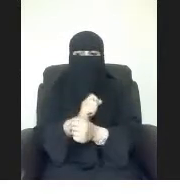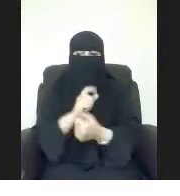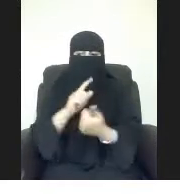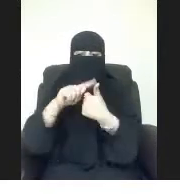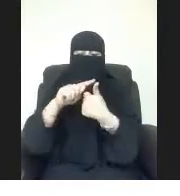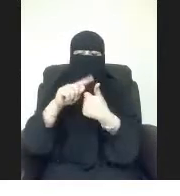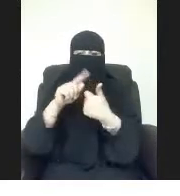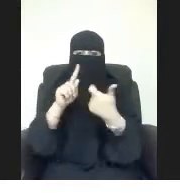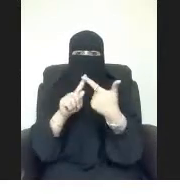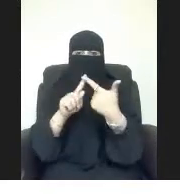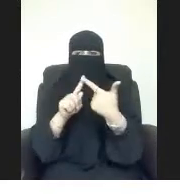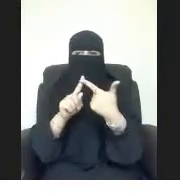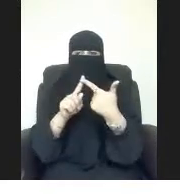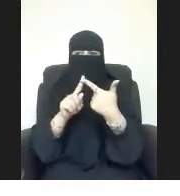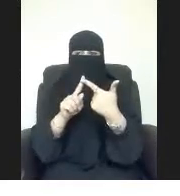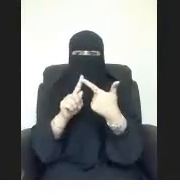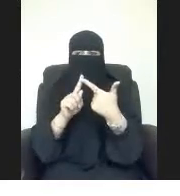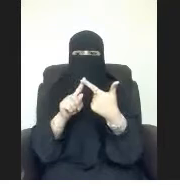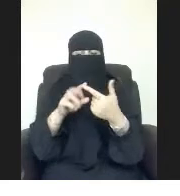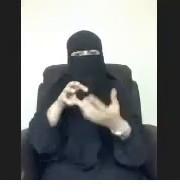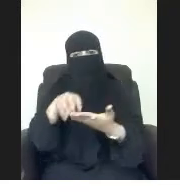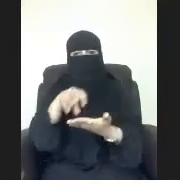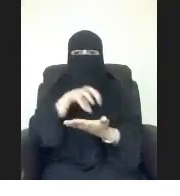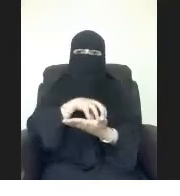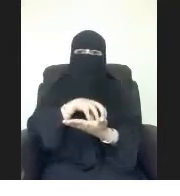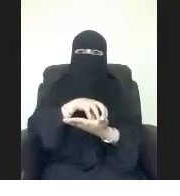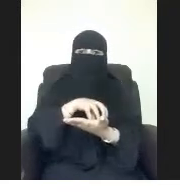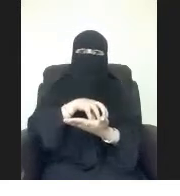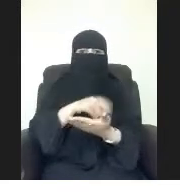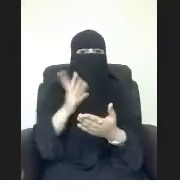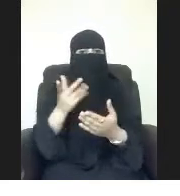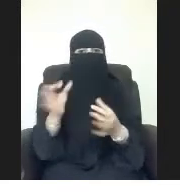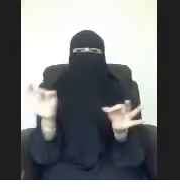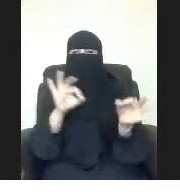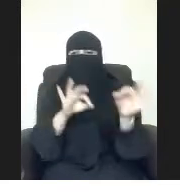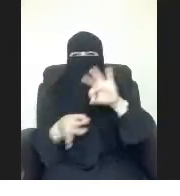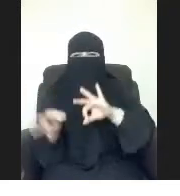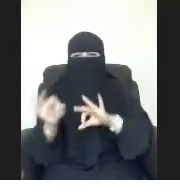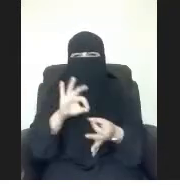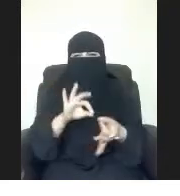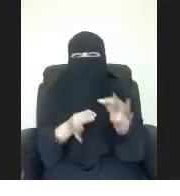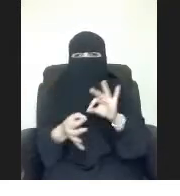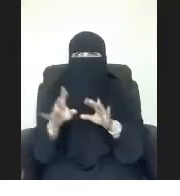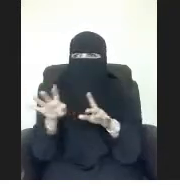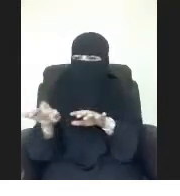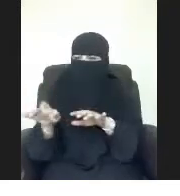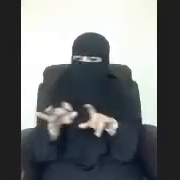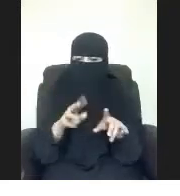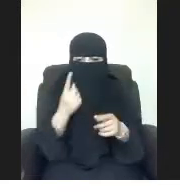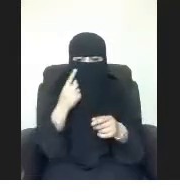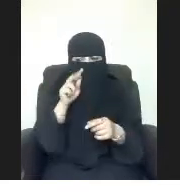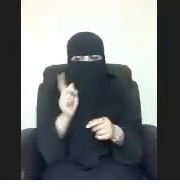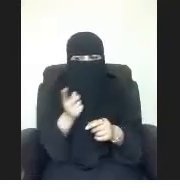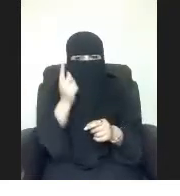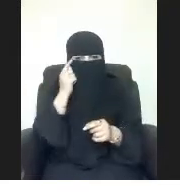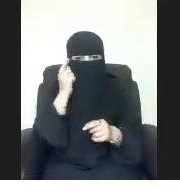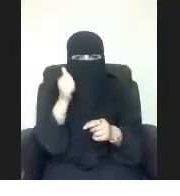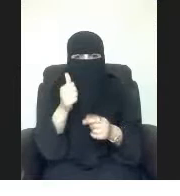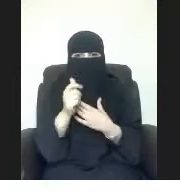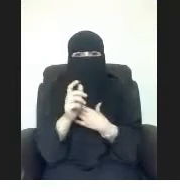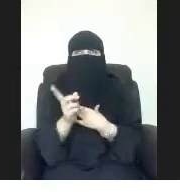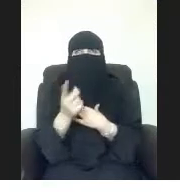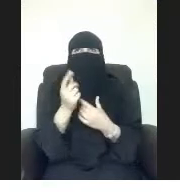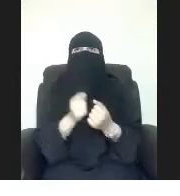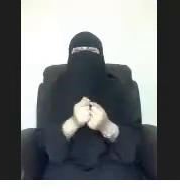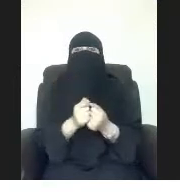المعمل يستخدمون الحواسيب أيضا في الاتصال في مواقع معينة أثناء الدراسة. نموذج الصف المقلوب